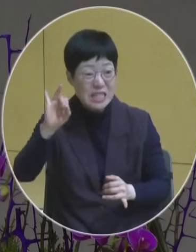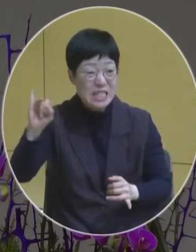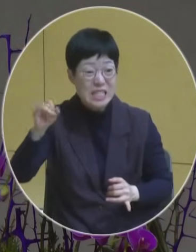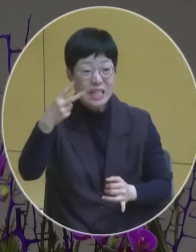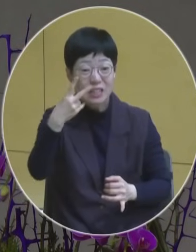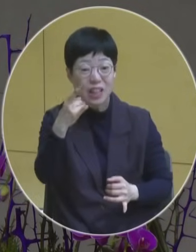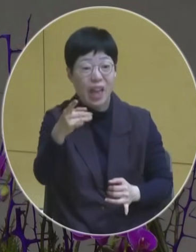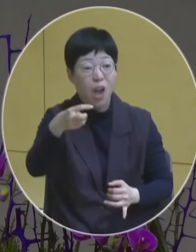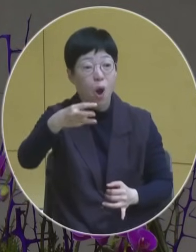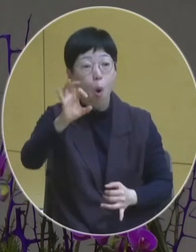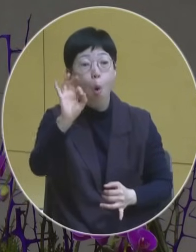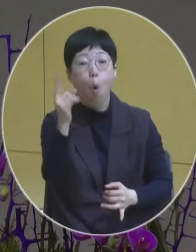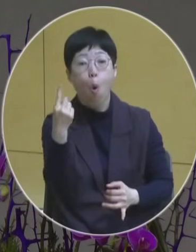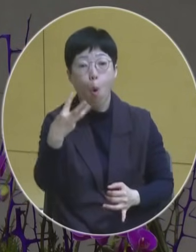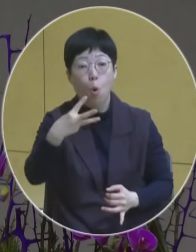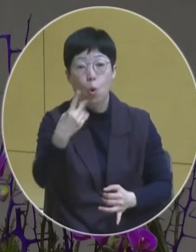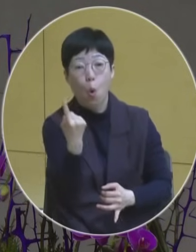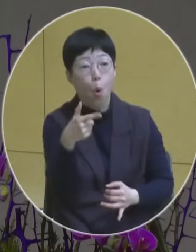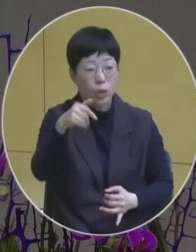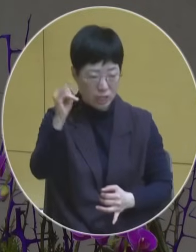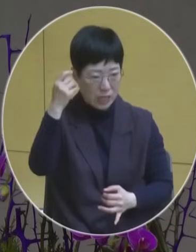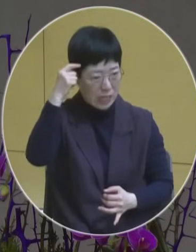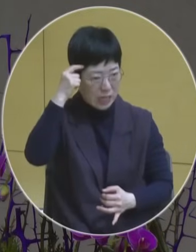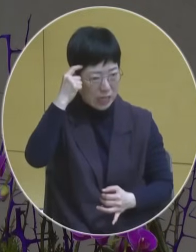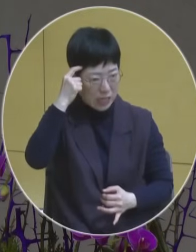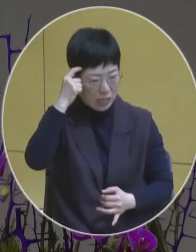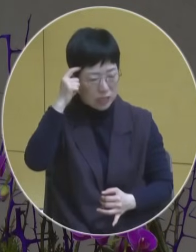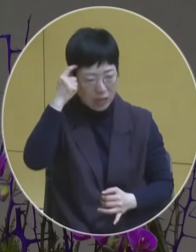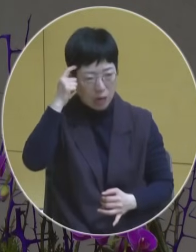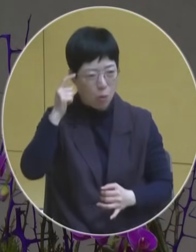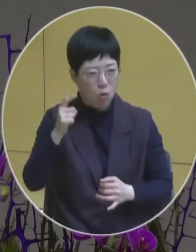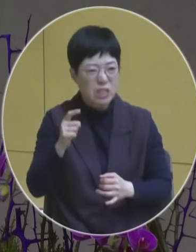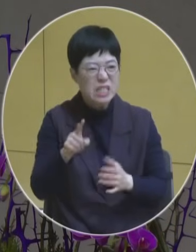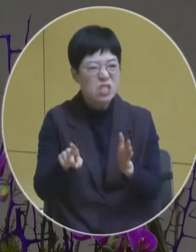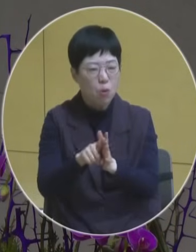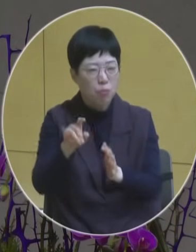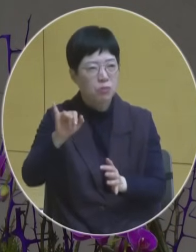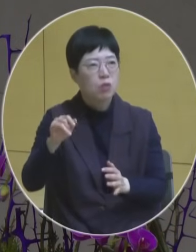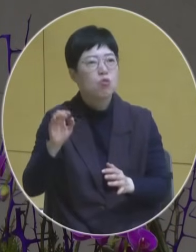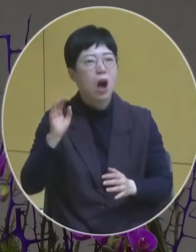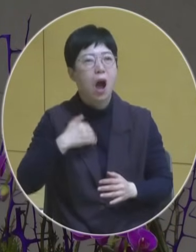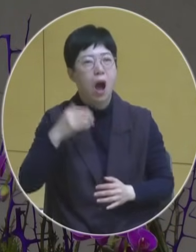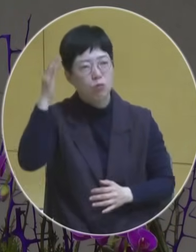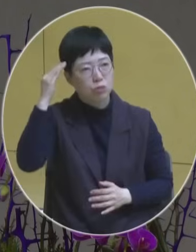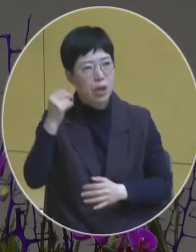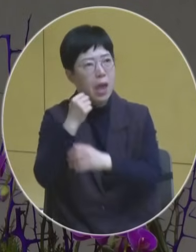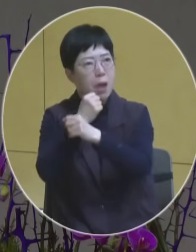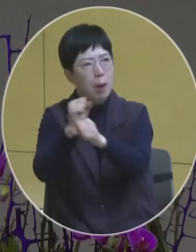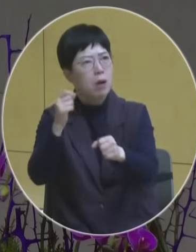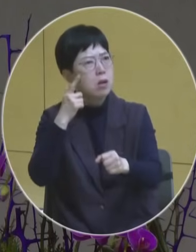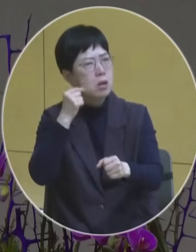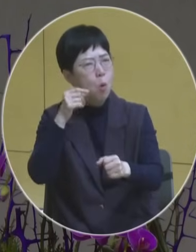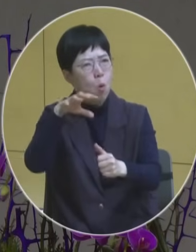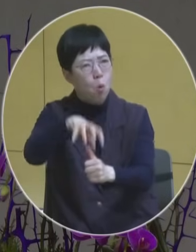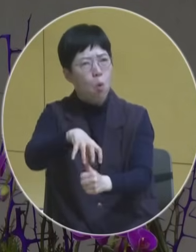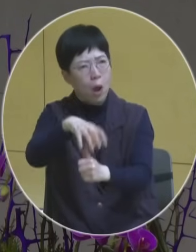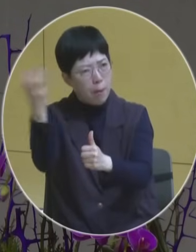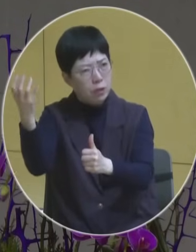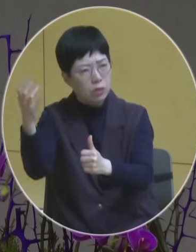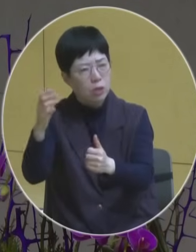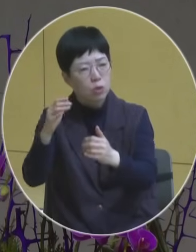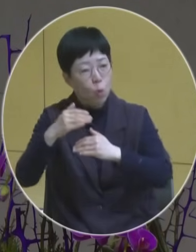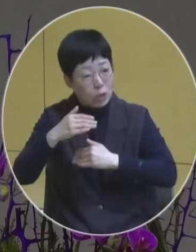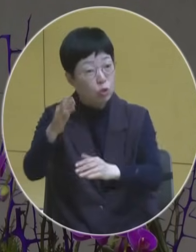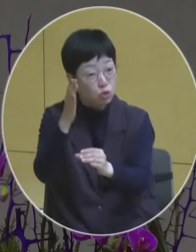이데올로기에 자기의 인생의 기초를 세운 사람이 있어요. 신념. 우리나라가 해방, 일제시대 때부터 해방되는